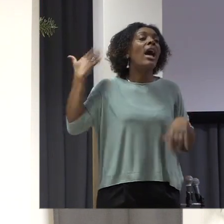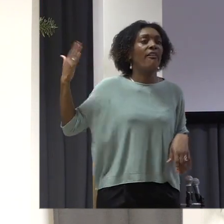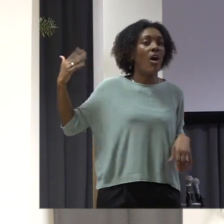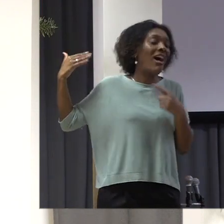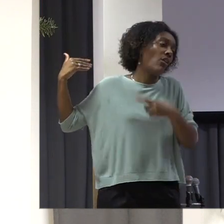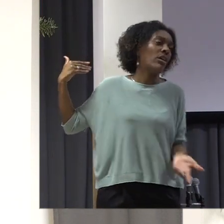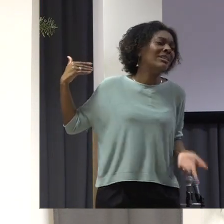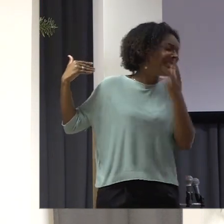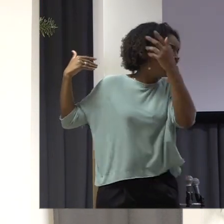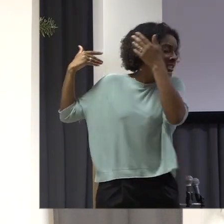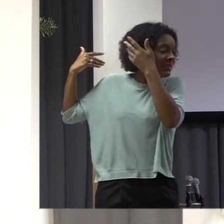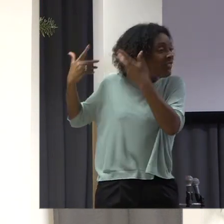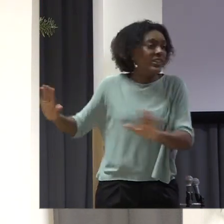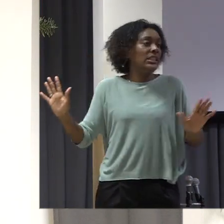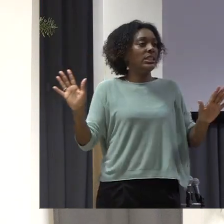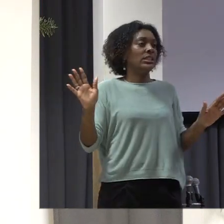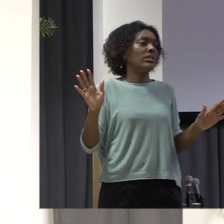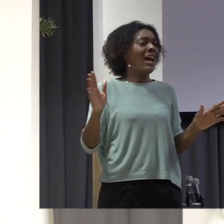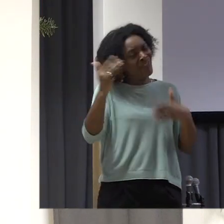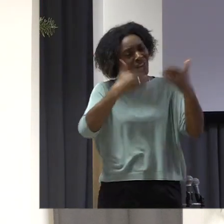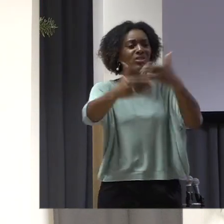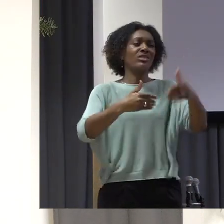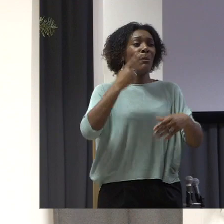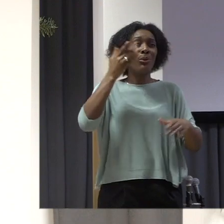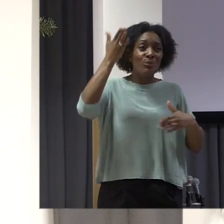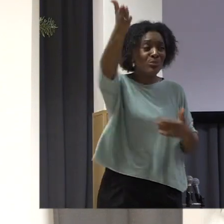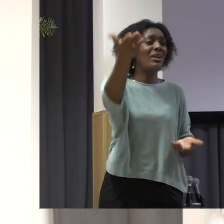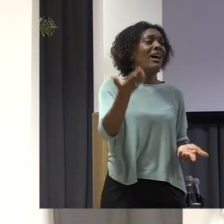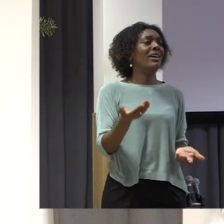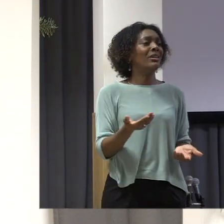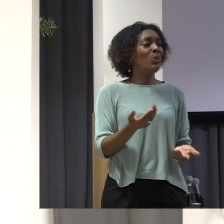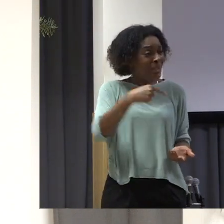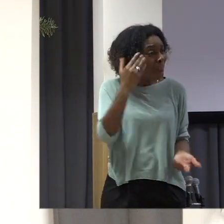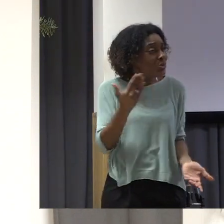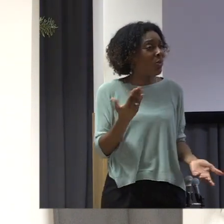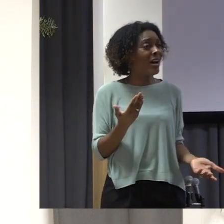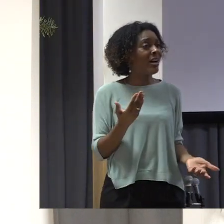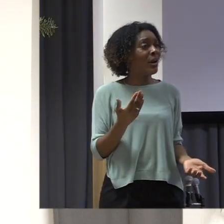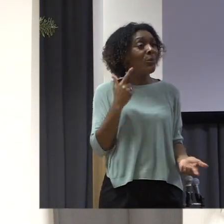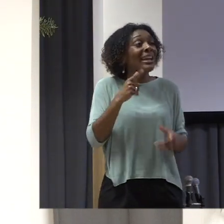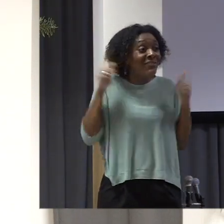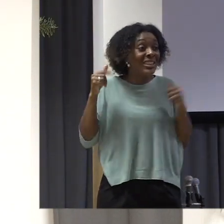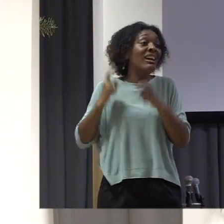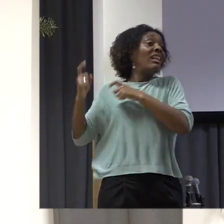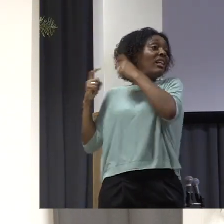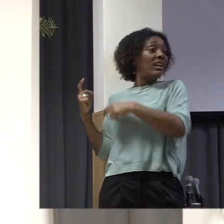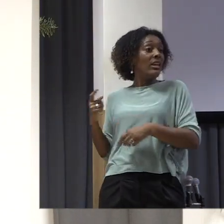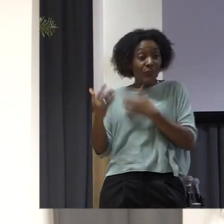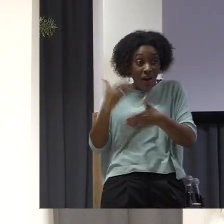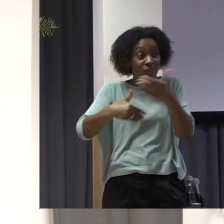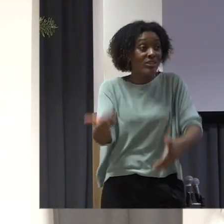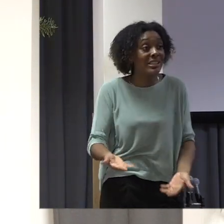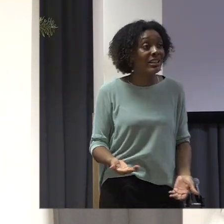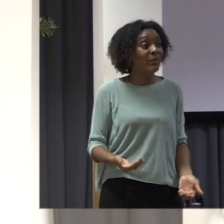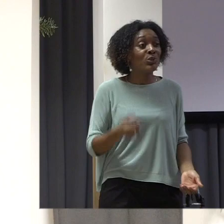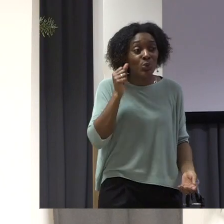de chercher à aller toujours plus de l'avant, parce que c'est une nécessité pour ne pas revenir en arrière. Nous avons besoin,